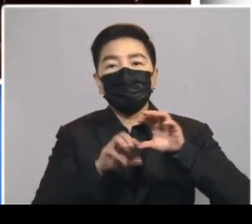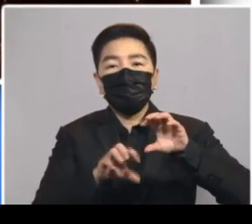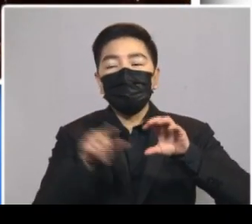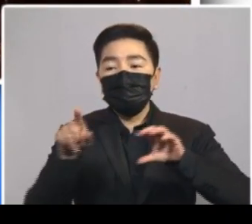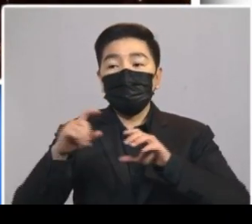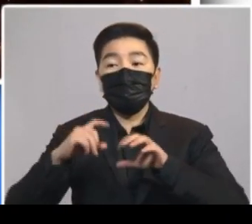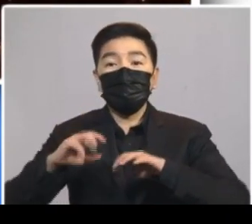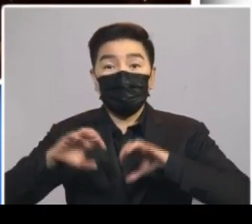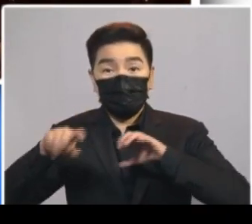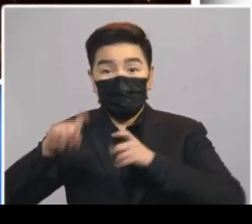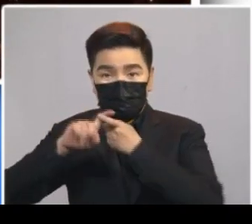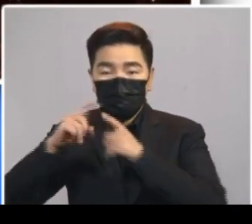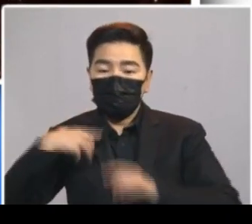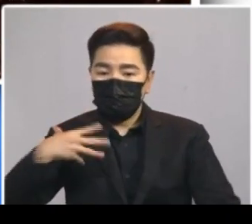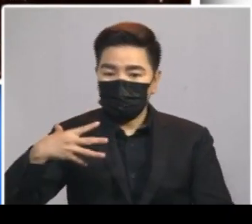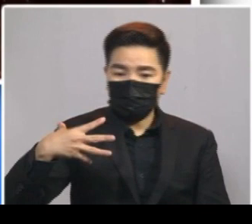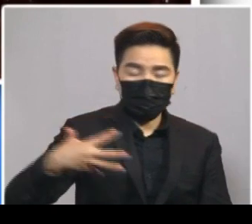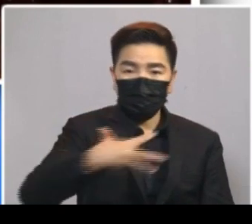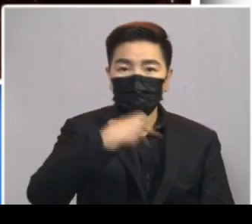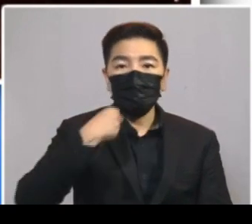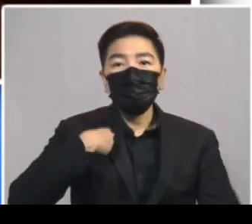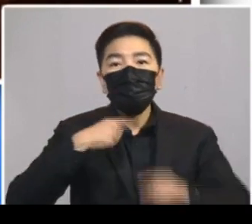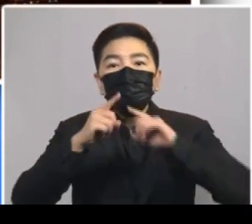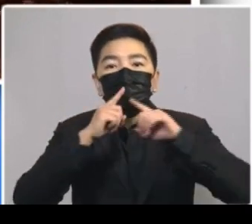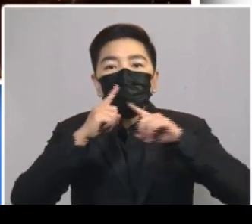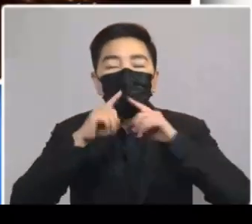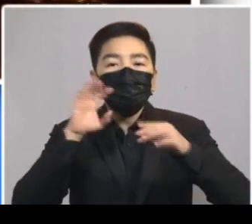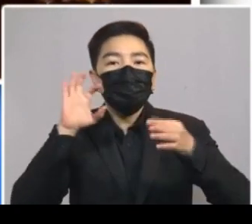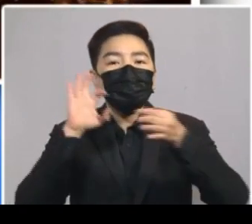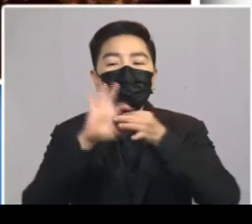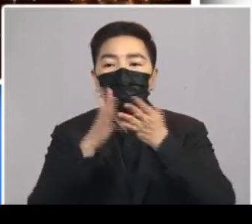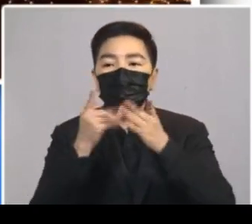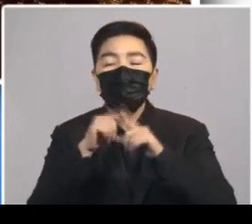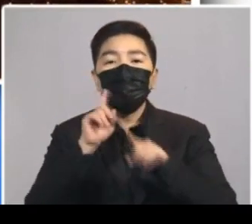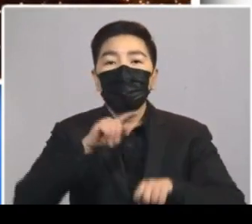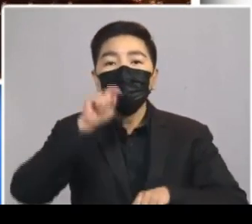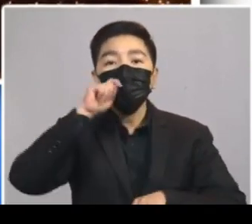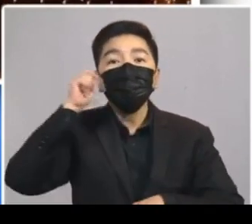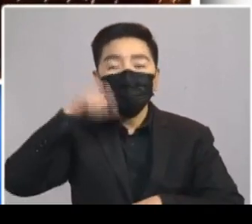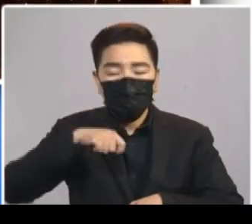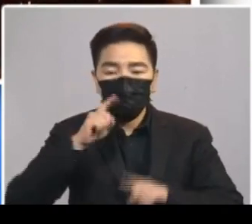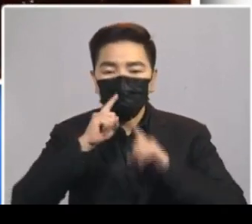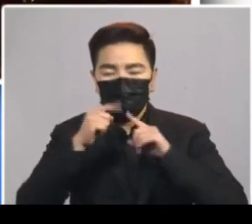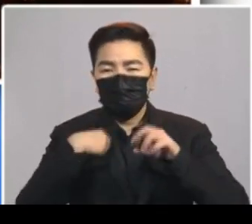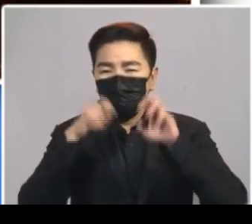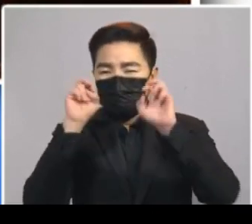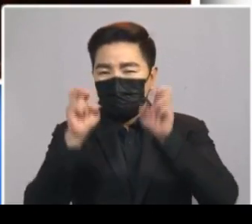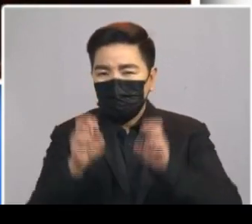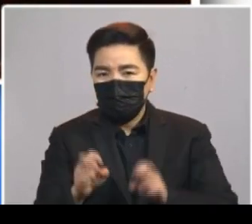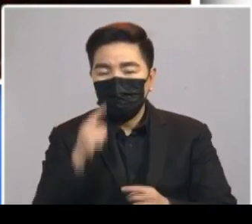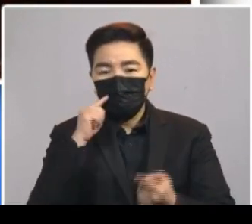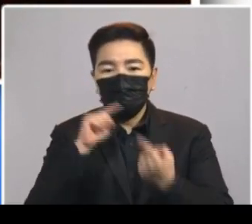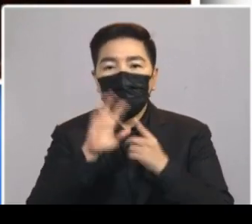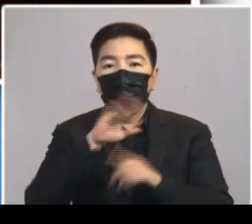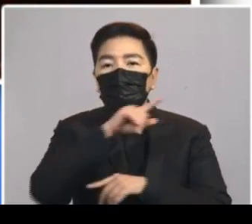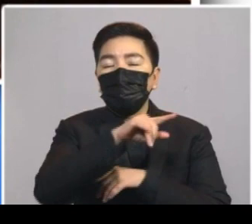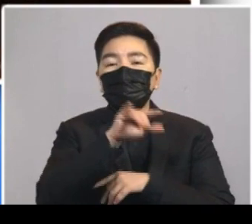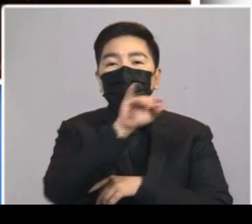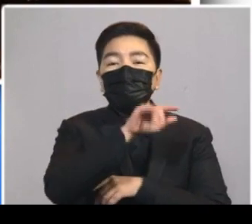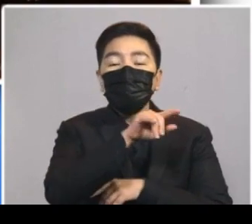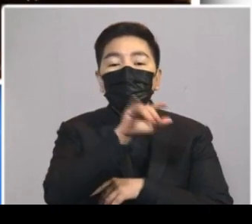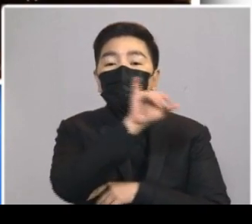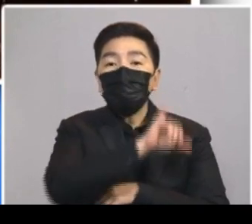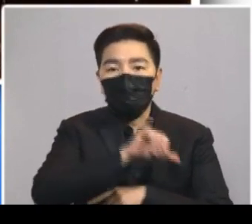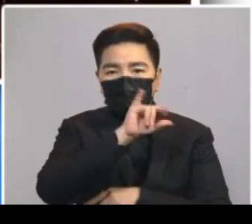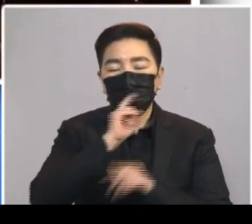เซียต้องการยึดครองพื้นที่ตรงนั้นเพื่อต่อรองในประเด็นเรื่องของยูเครนนะครับอีกหลายประเด็นนะครับกับทางตะวันตกการป